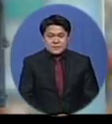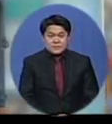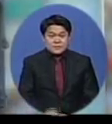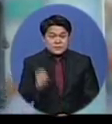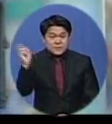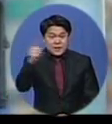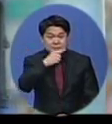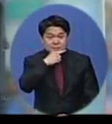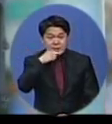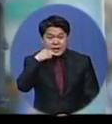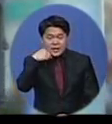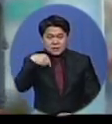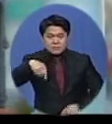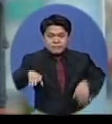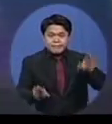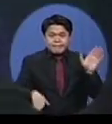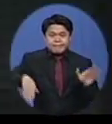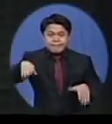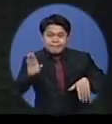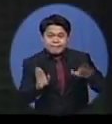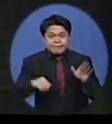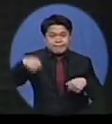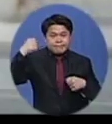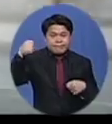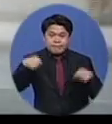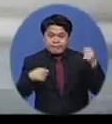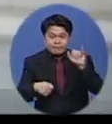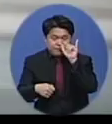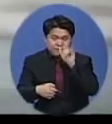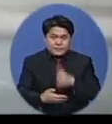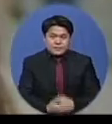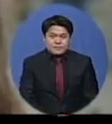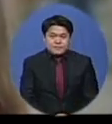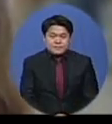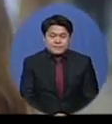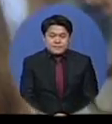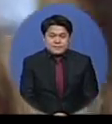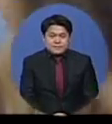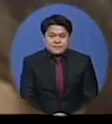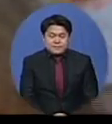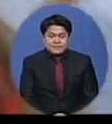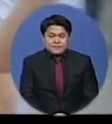빨간 신호가 음악에 맞춰 춤을 추기 시작합니다.